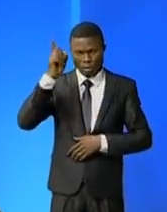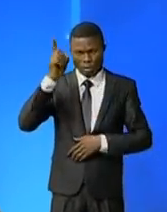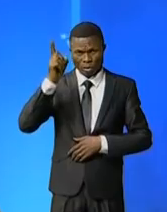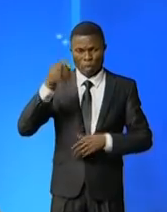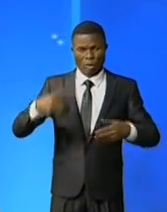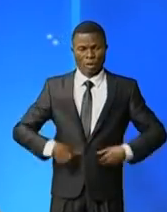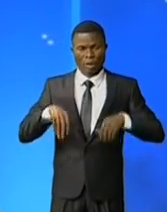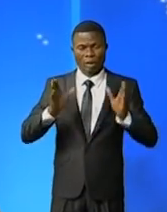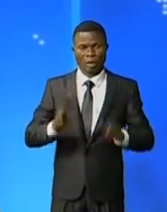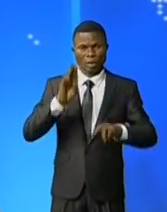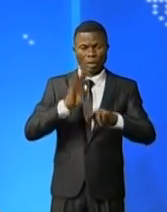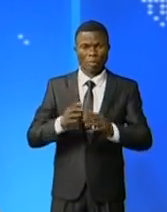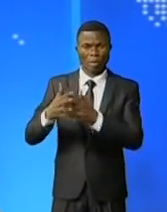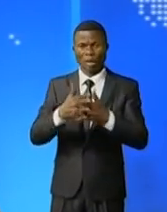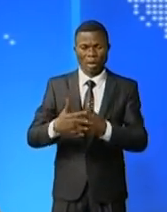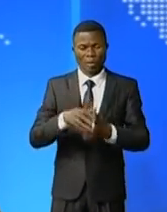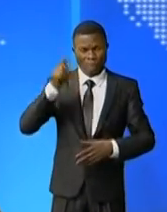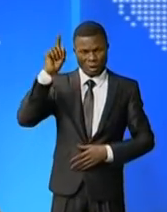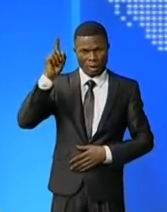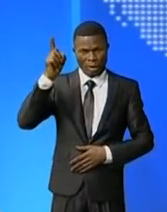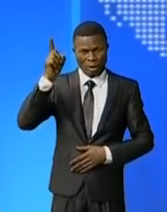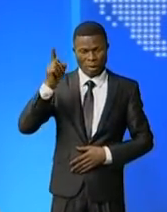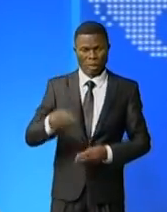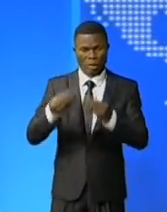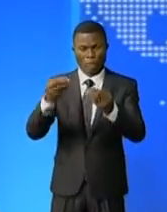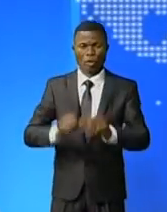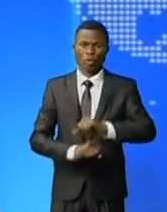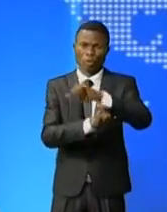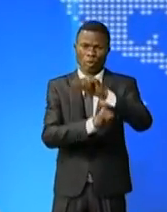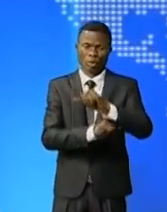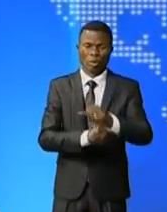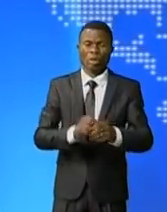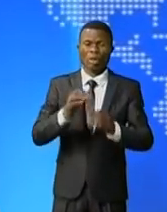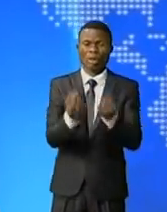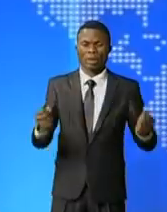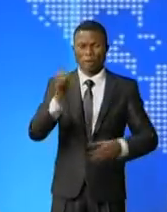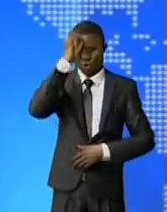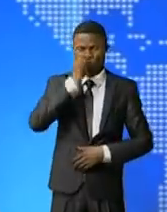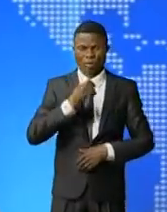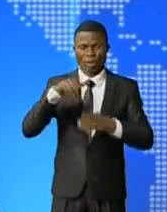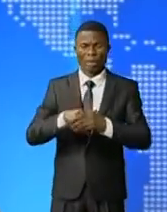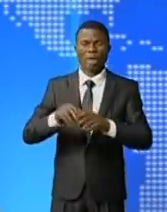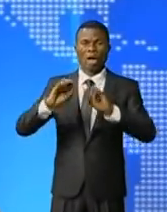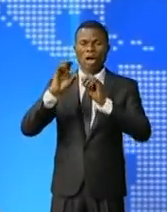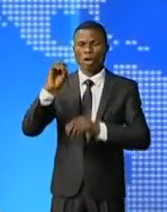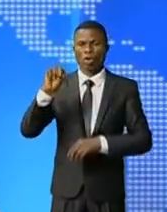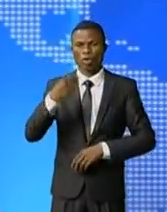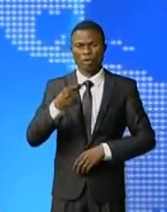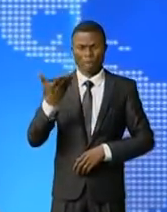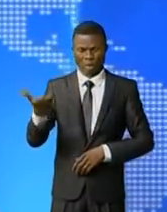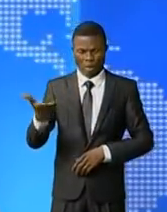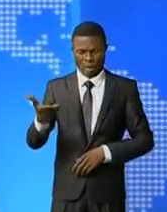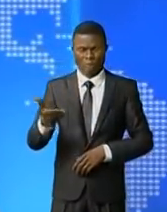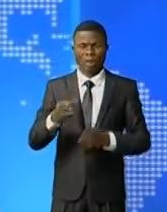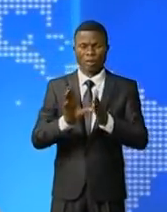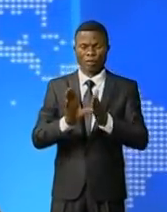jeune Congolais vivant aux États-Unis d'Amérique qui apporte son soutien aux orphelins à travers sa fondation. Eridis Kitutu et Raphaël